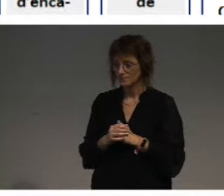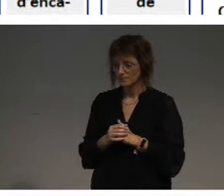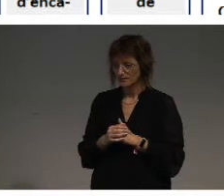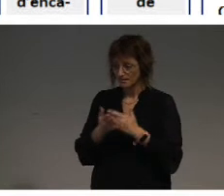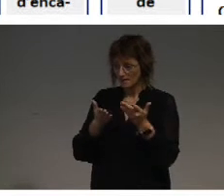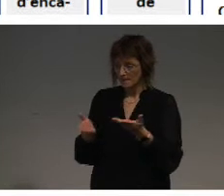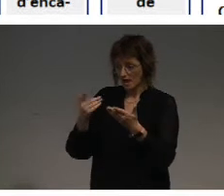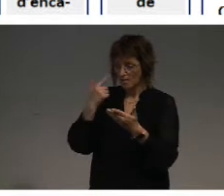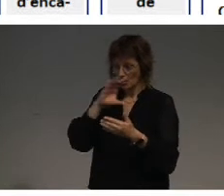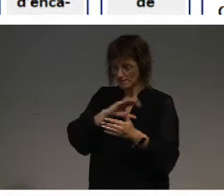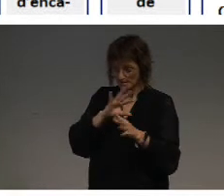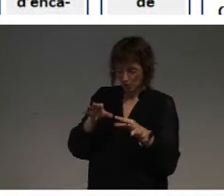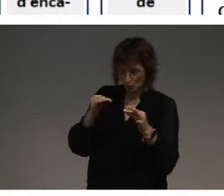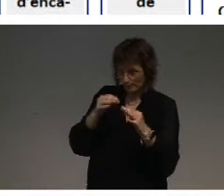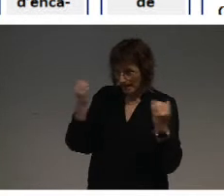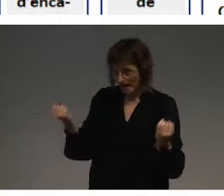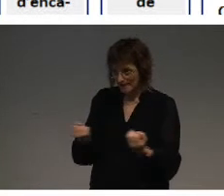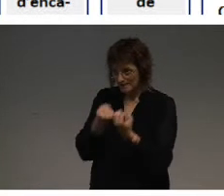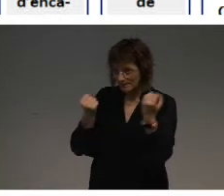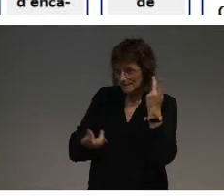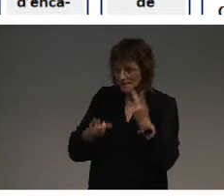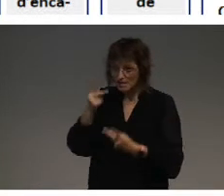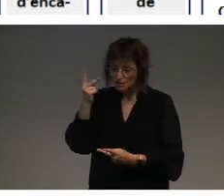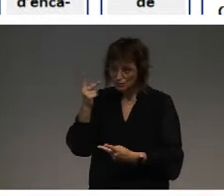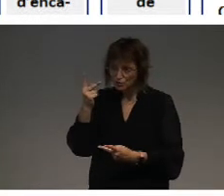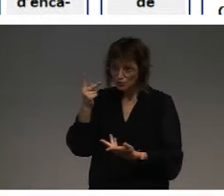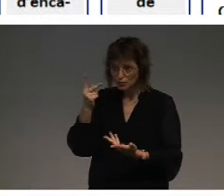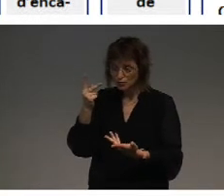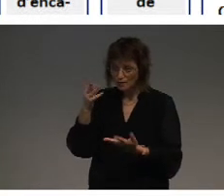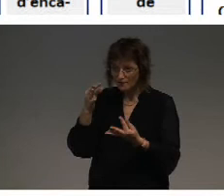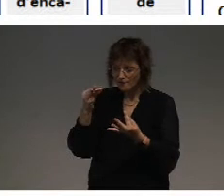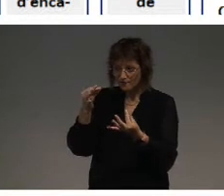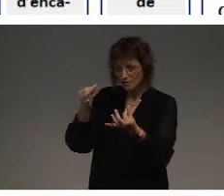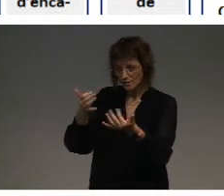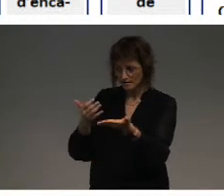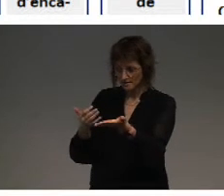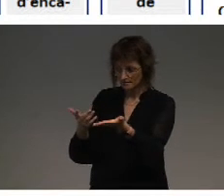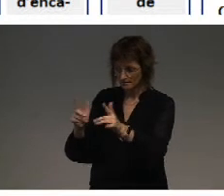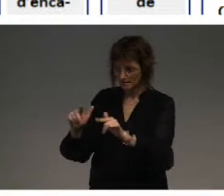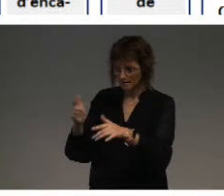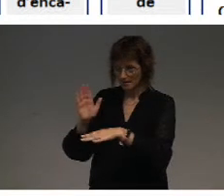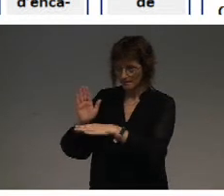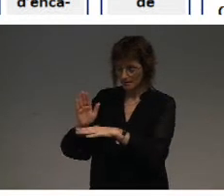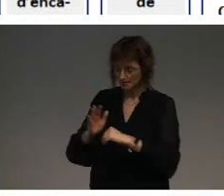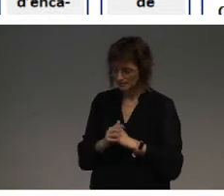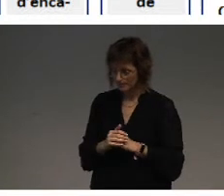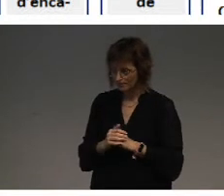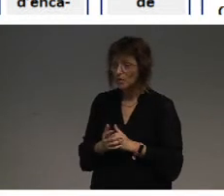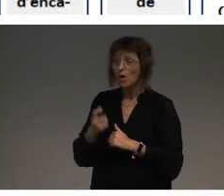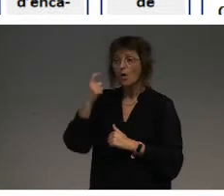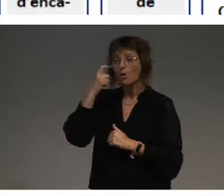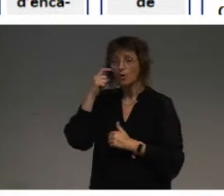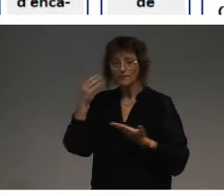types d'activités qui sont vraiment les plus concernés dans ces différents profils. Et donc ce qu'on constate, c'est que les